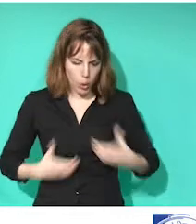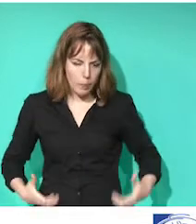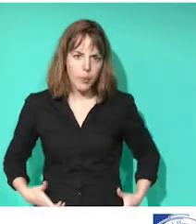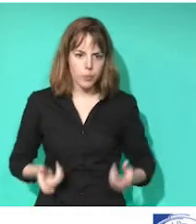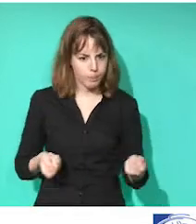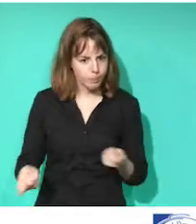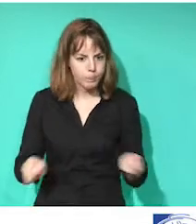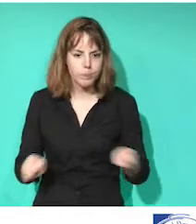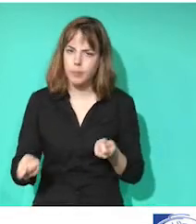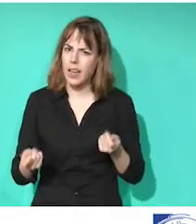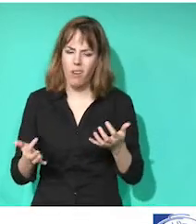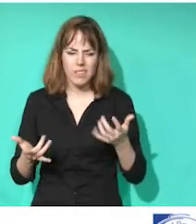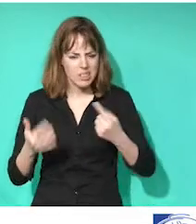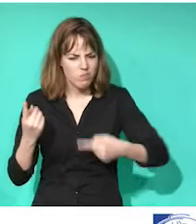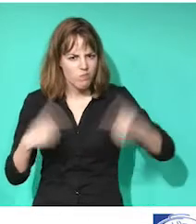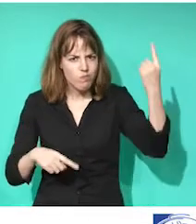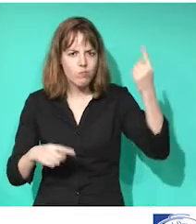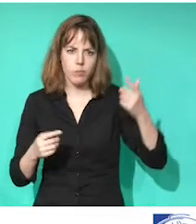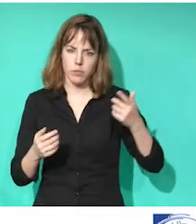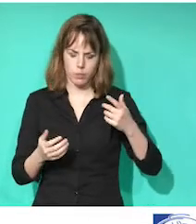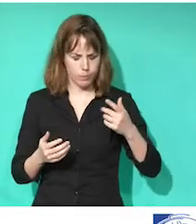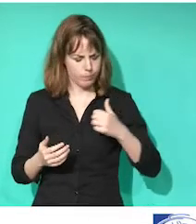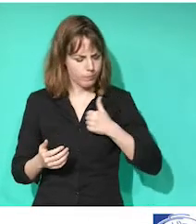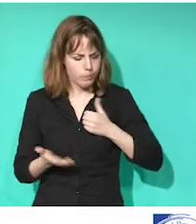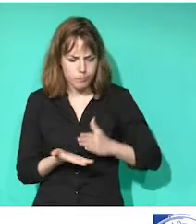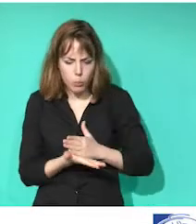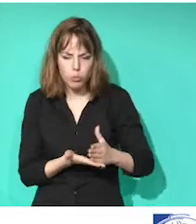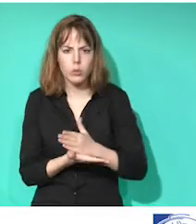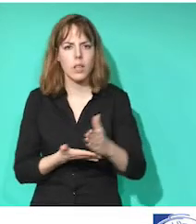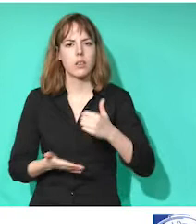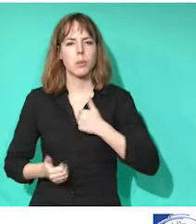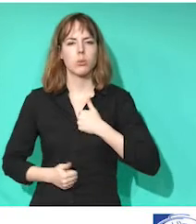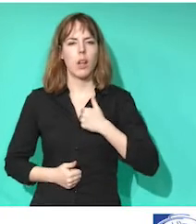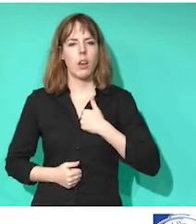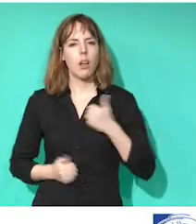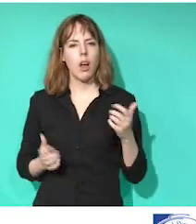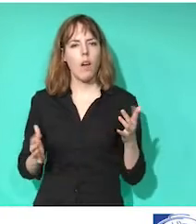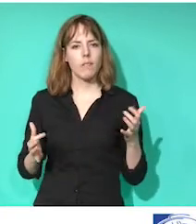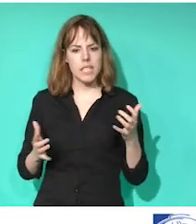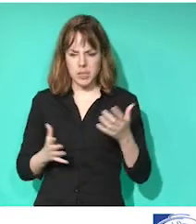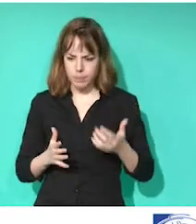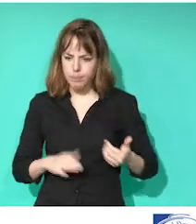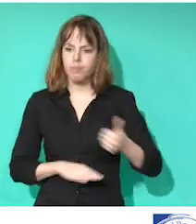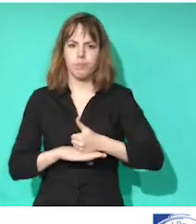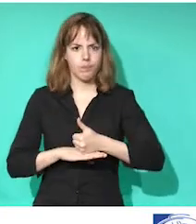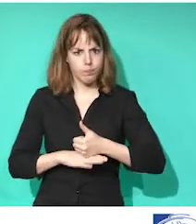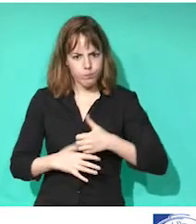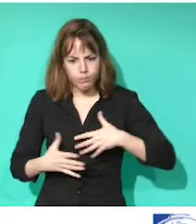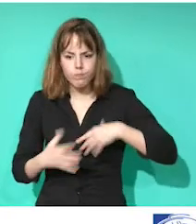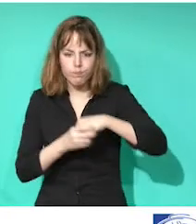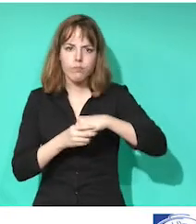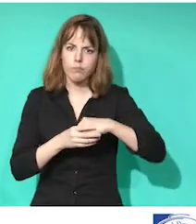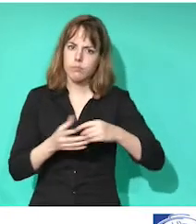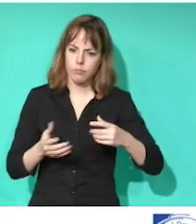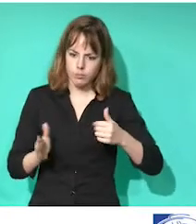à aller plus haut, avoir un vrai projet personnel pour vraiment avoir un rôle, être partie prenante dans les instances et avoir